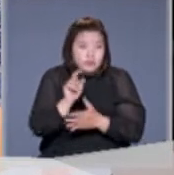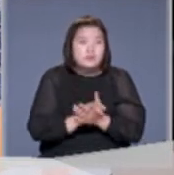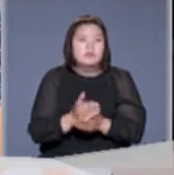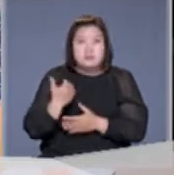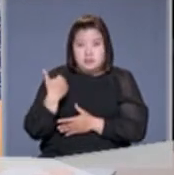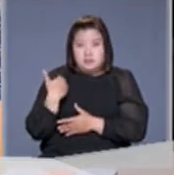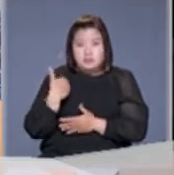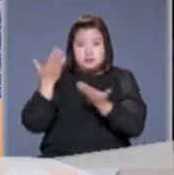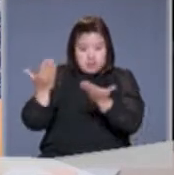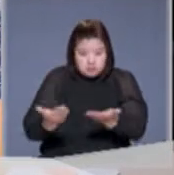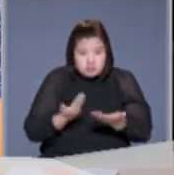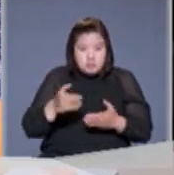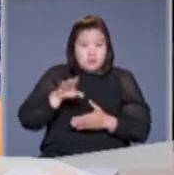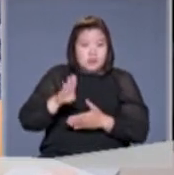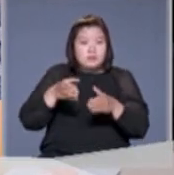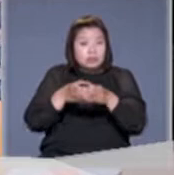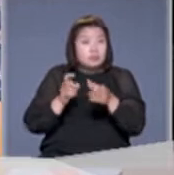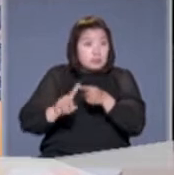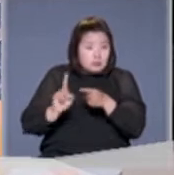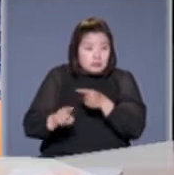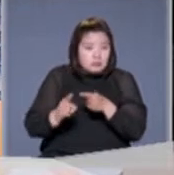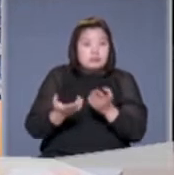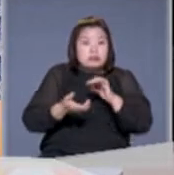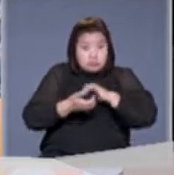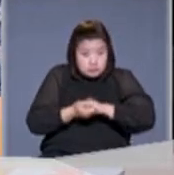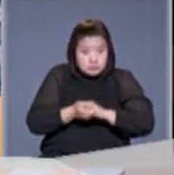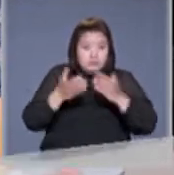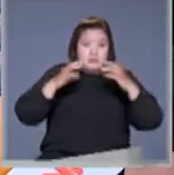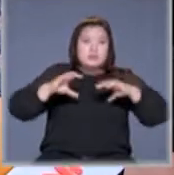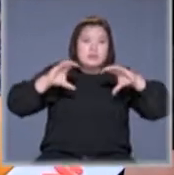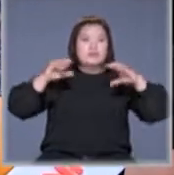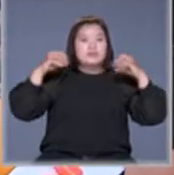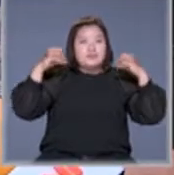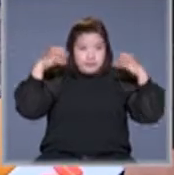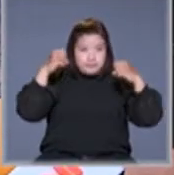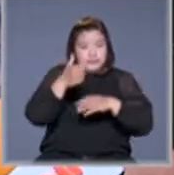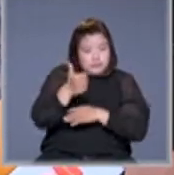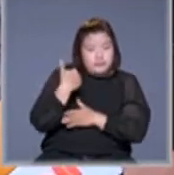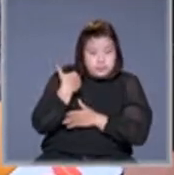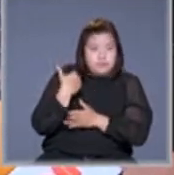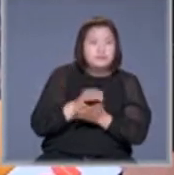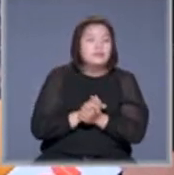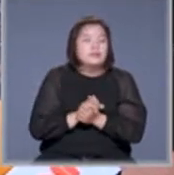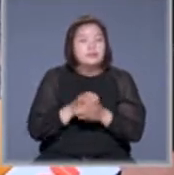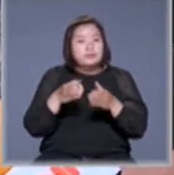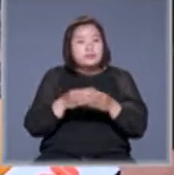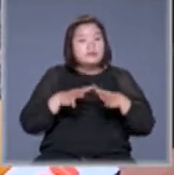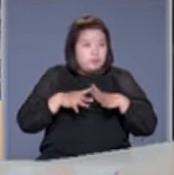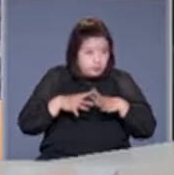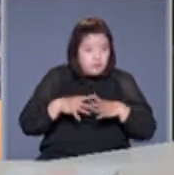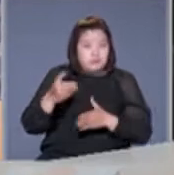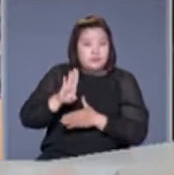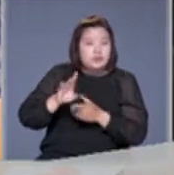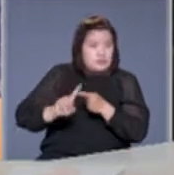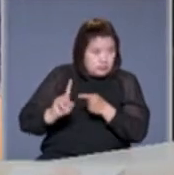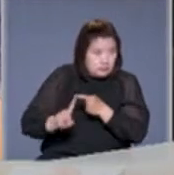านที่เกี่ยวข้องกับการไฟฟ้านครหลวงหน่วยงานพันธมิตรไม่ว่าจะเป็นภาคเอกชนหรือบริษัท